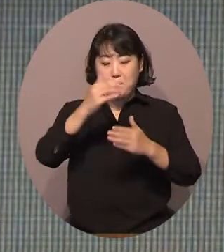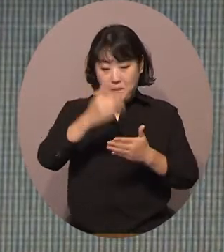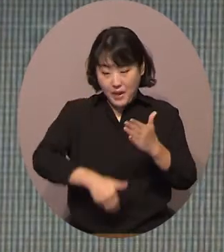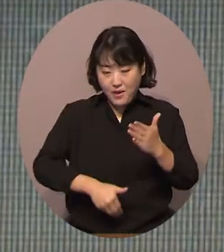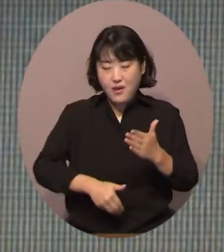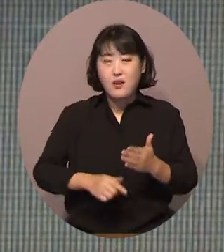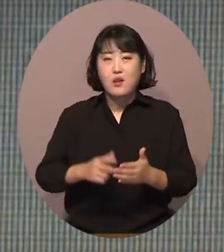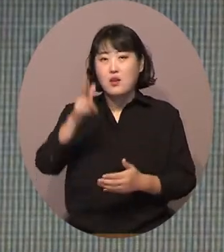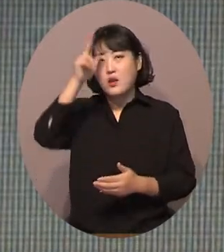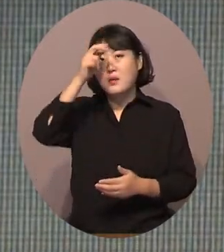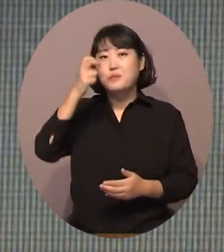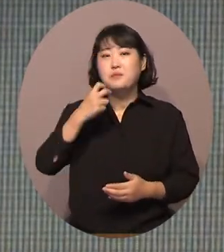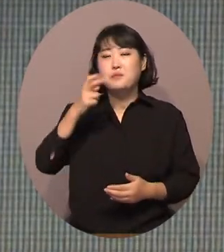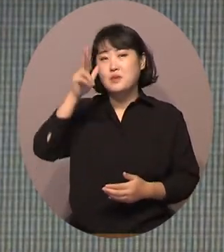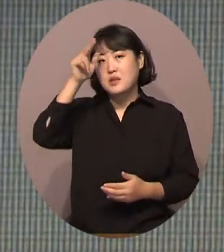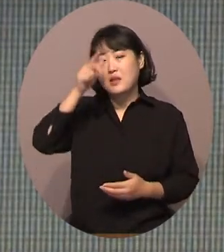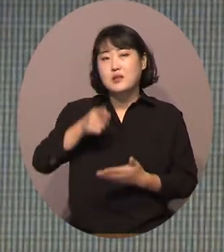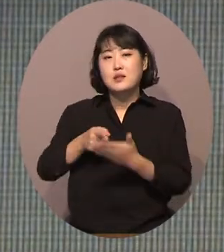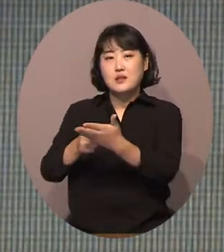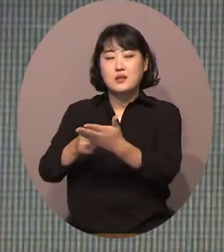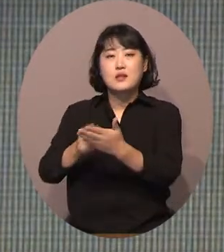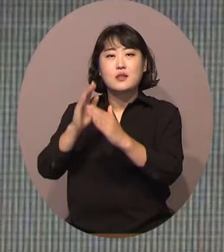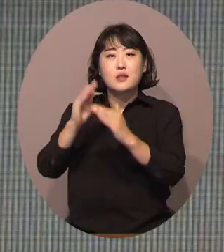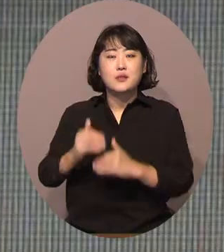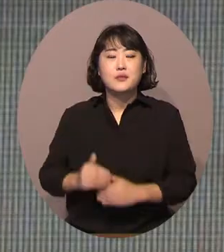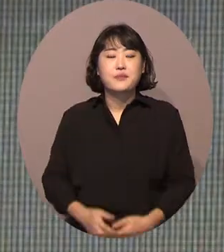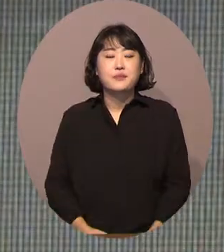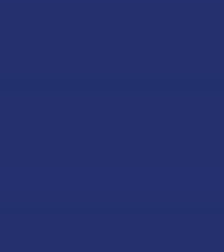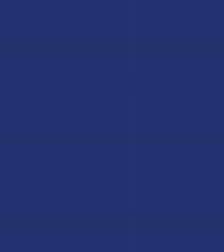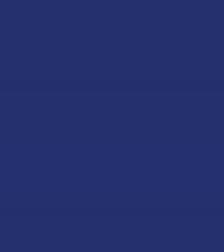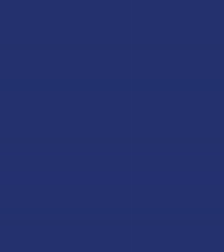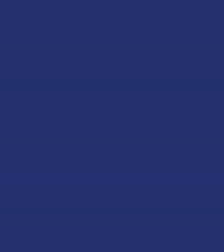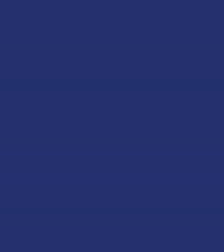있습니다 MBC 뉴스 이승섭 있니다